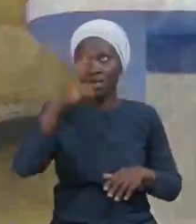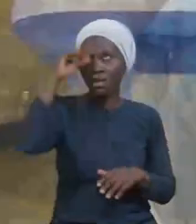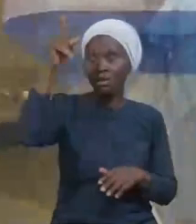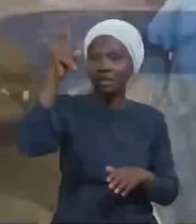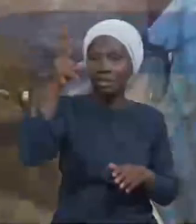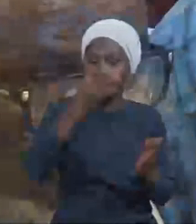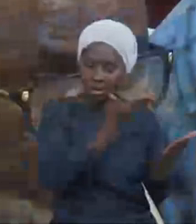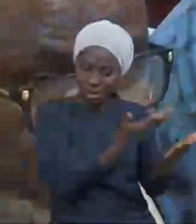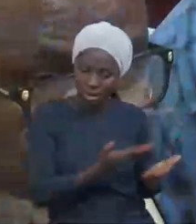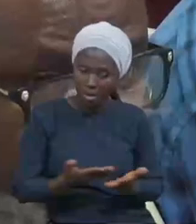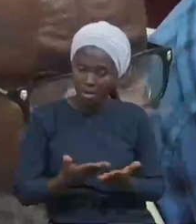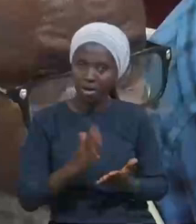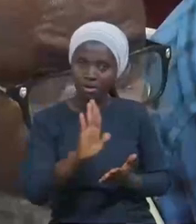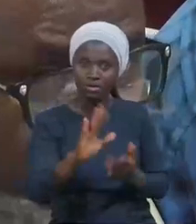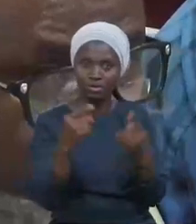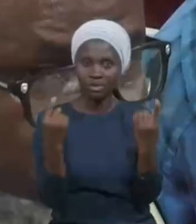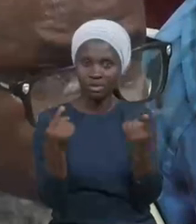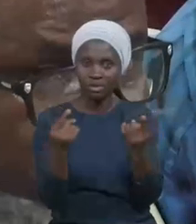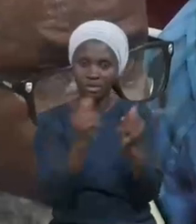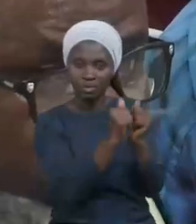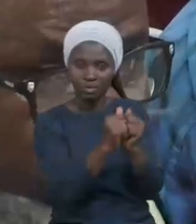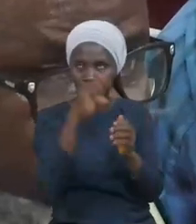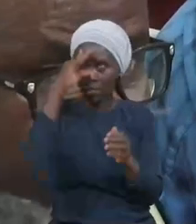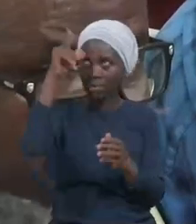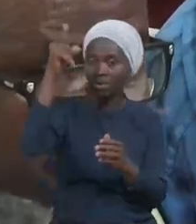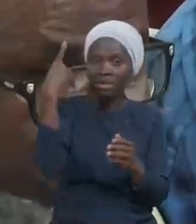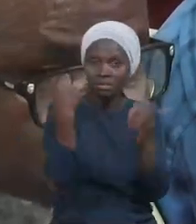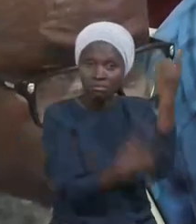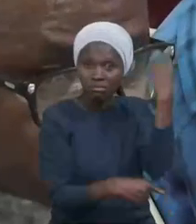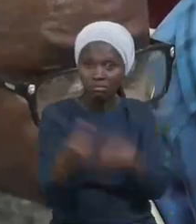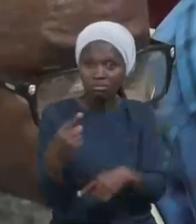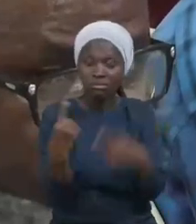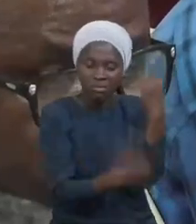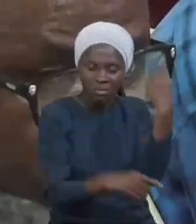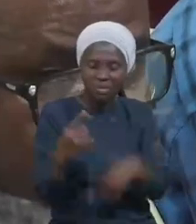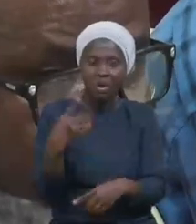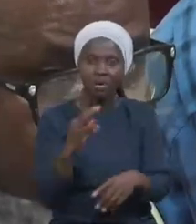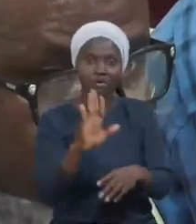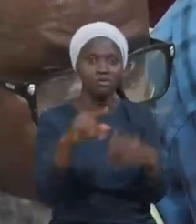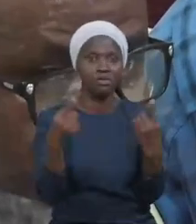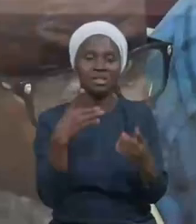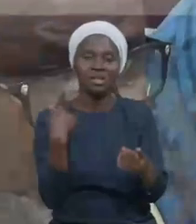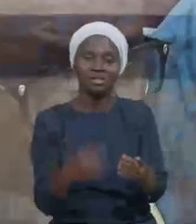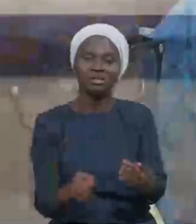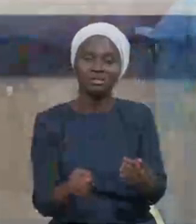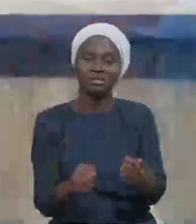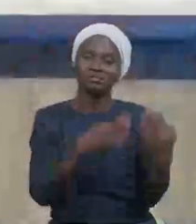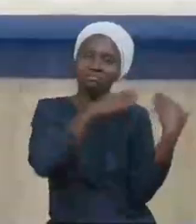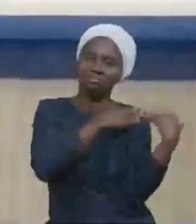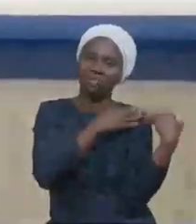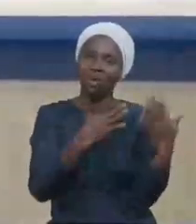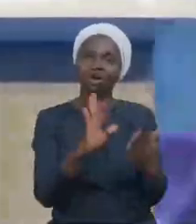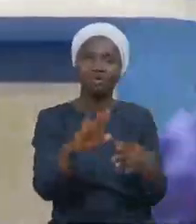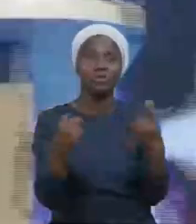avec lui. Le châtiment de vos péchés, la pression de vos péchés, le mal de vos